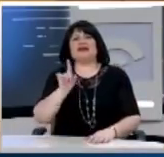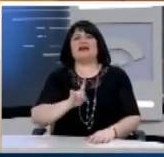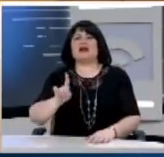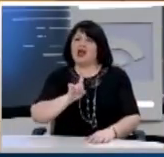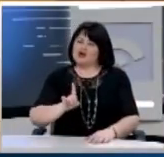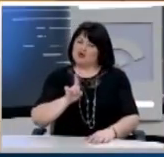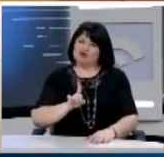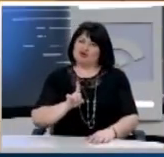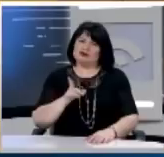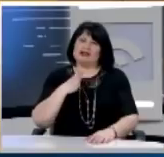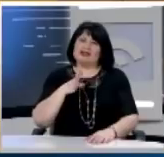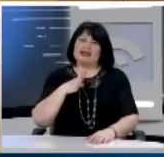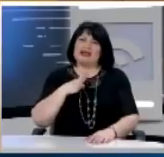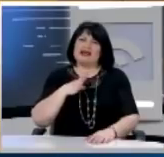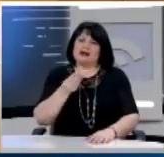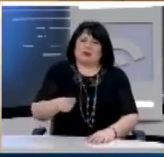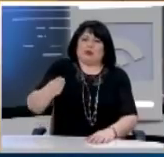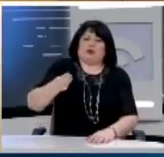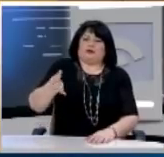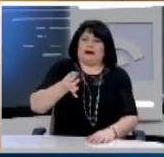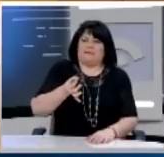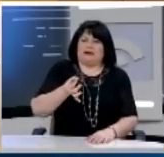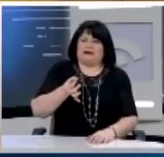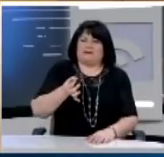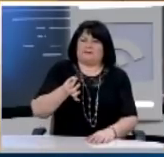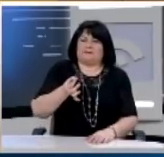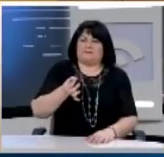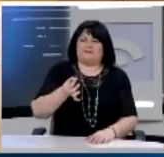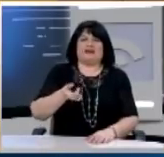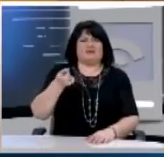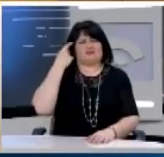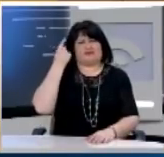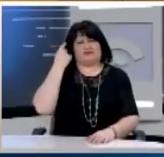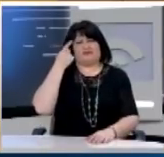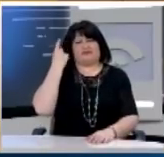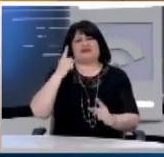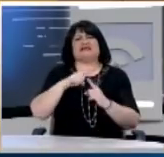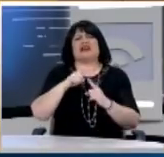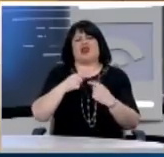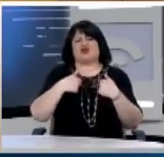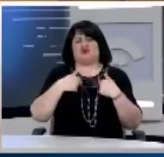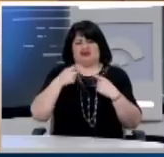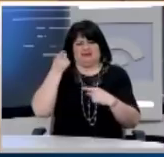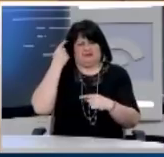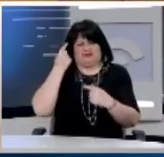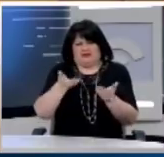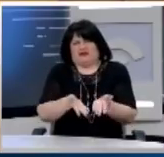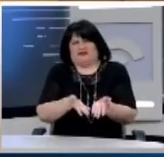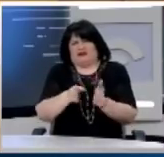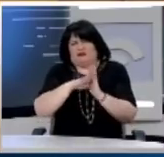Μητσοτάκης ήθελε να πει κάτι παραπάνω και είπε ίσα χλαμάρες του κυρίου Τσακαλώτου.